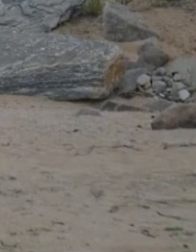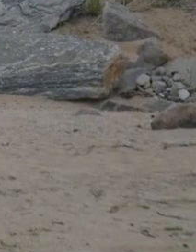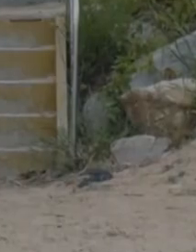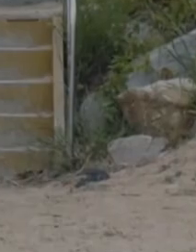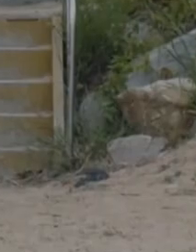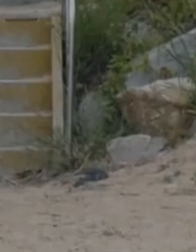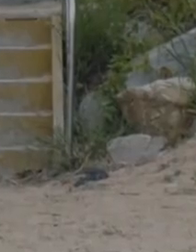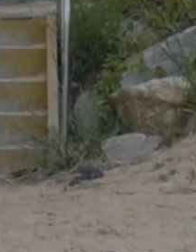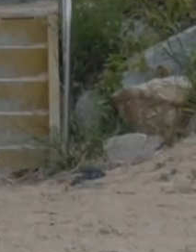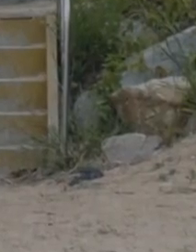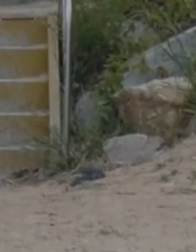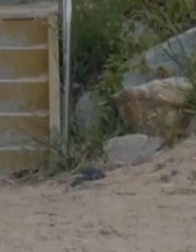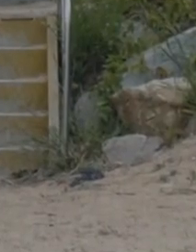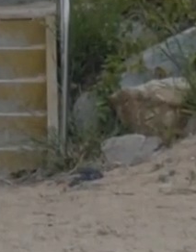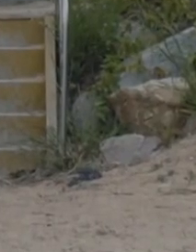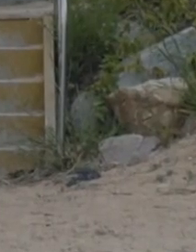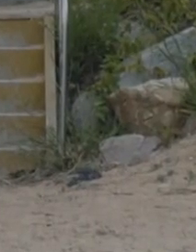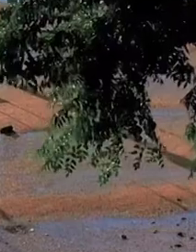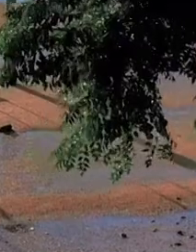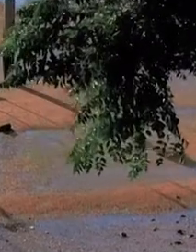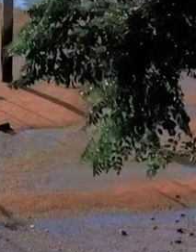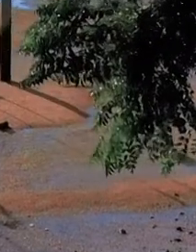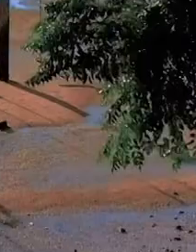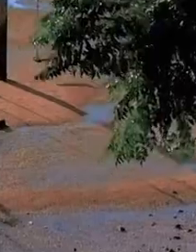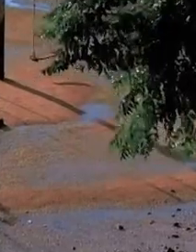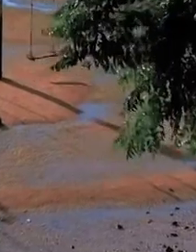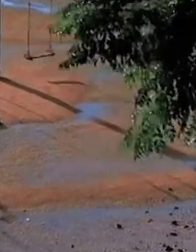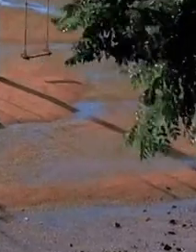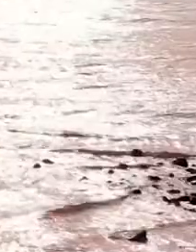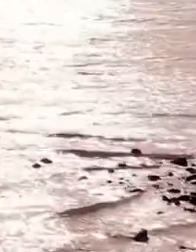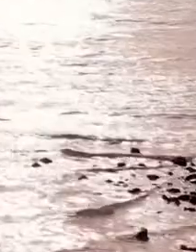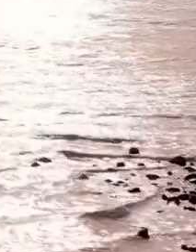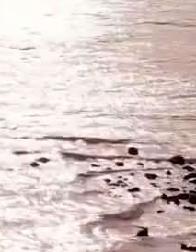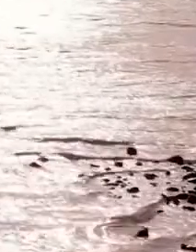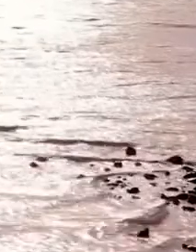뛰어다녔던 뛰어다녀 막 흥얼거렸던 흥얼거렸던 흥얼거렸던